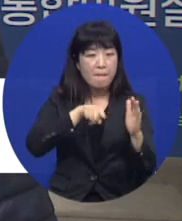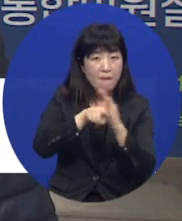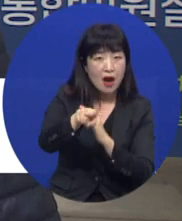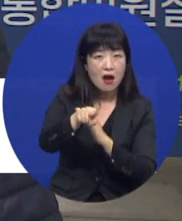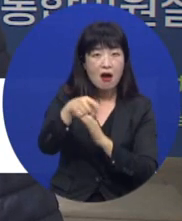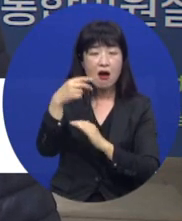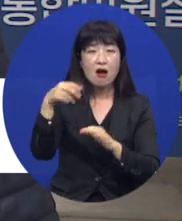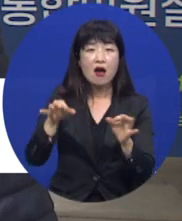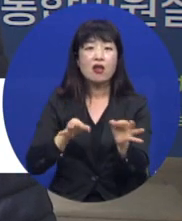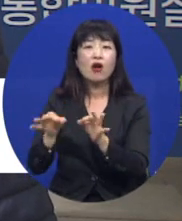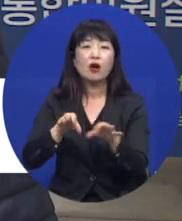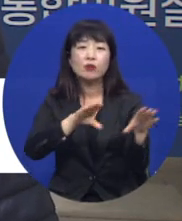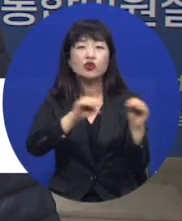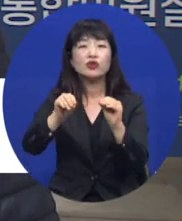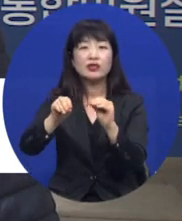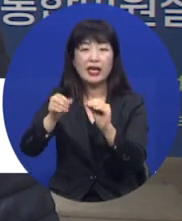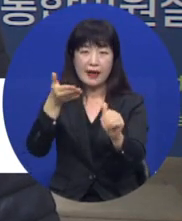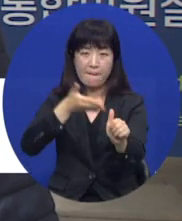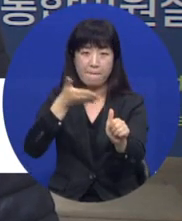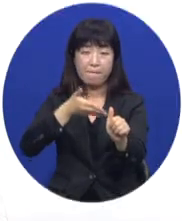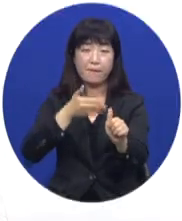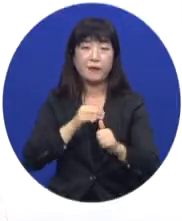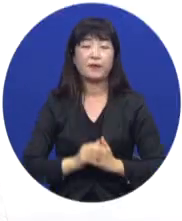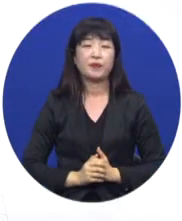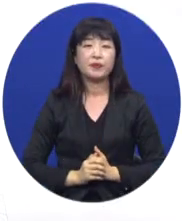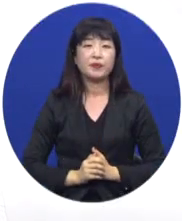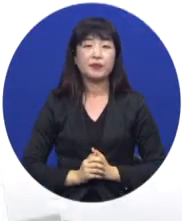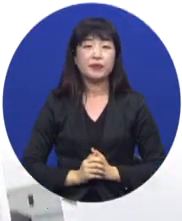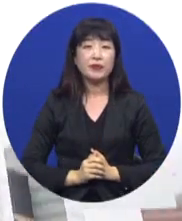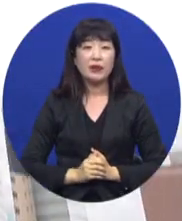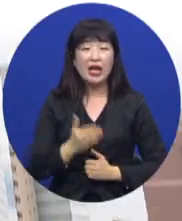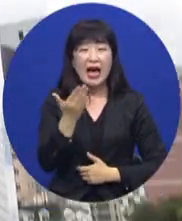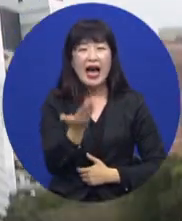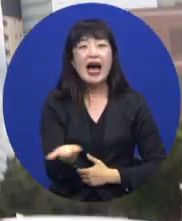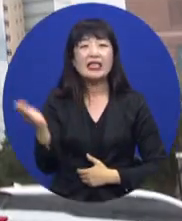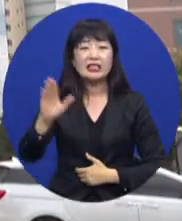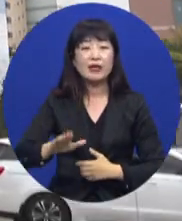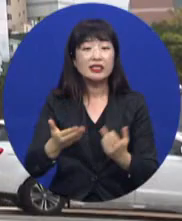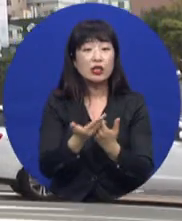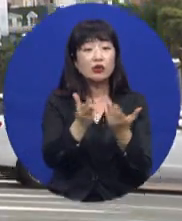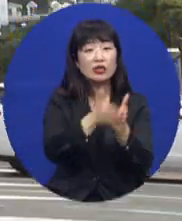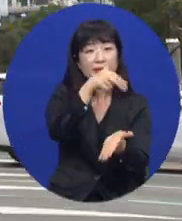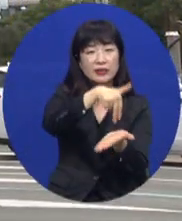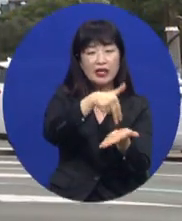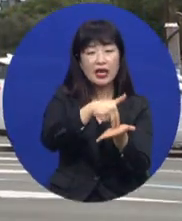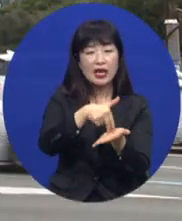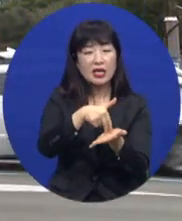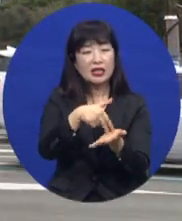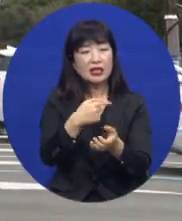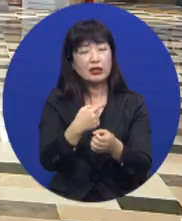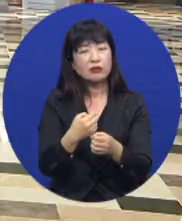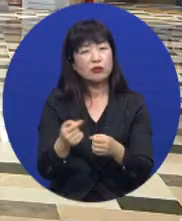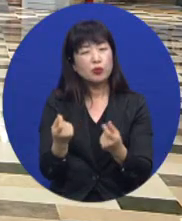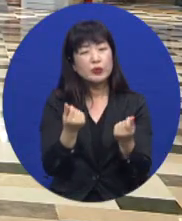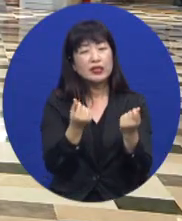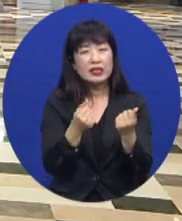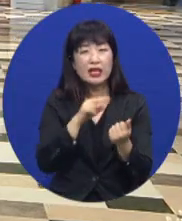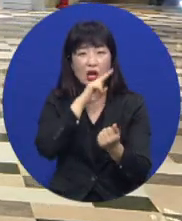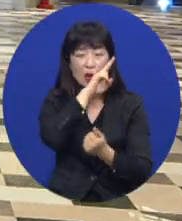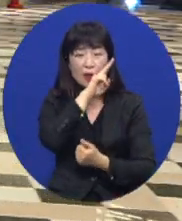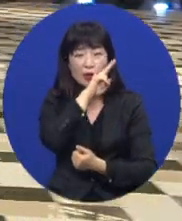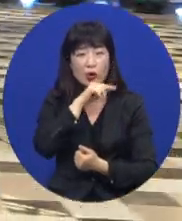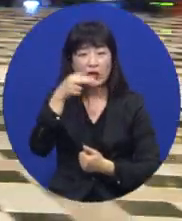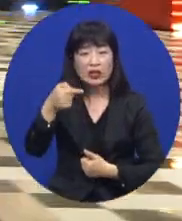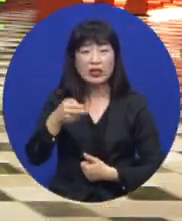영업을 중간 해 주시기를 바라겠습니다 하지만 제주시는 지난 주 똑같은 혐의로 드림타워 측을